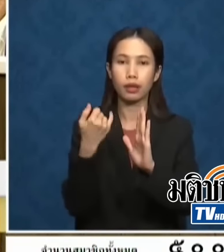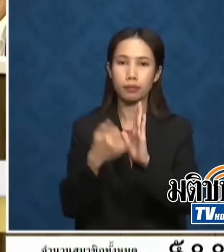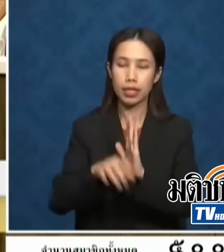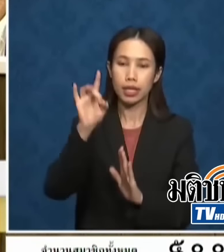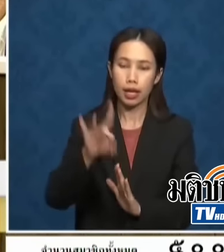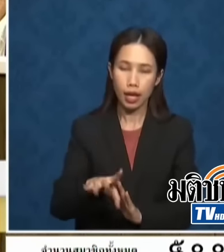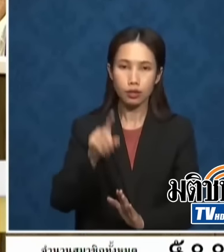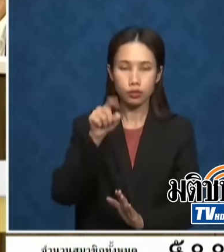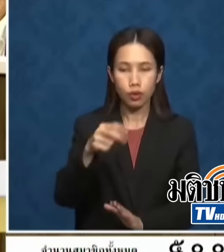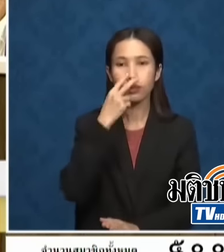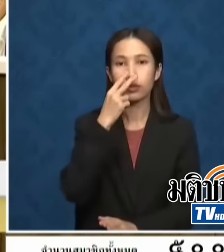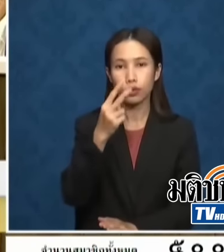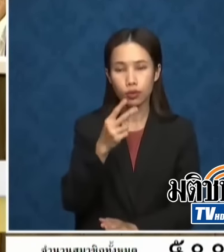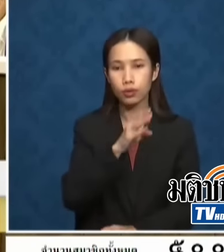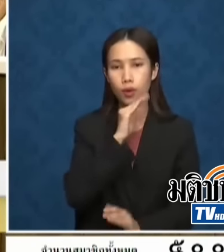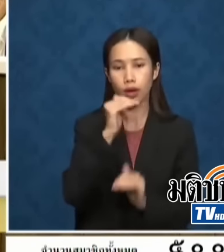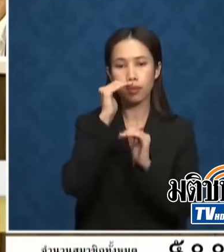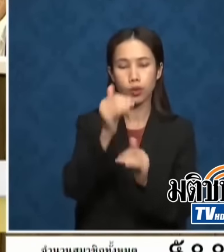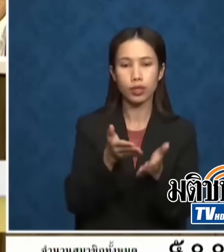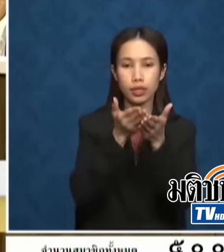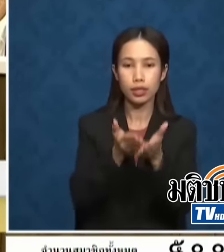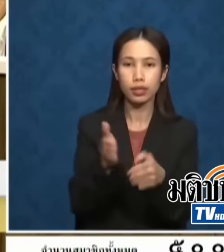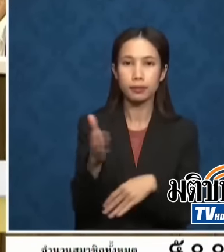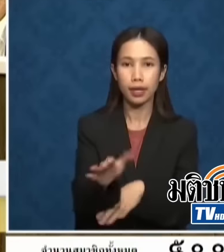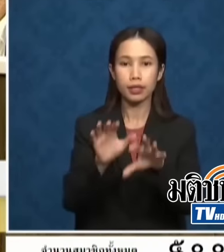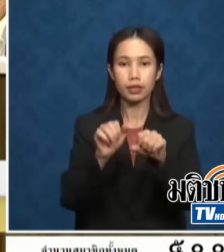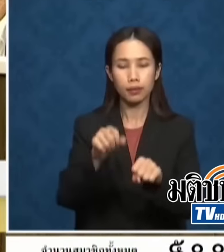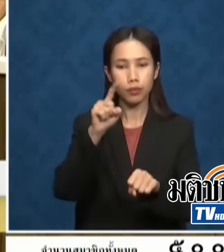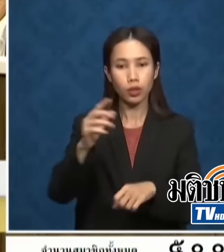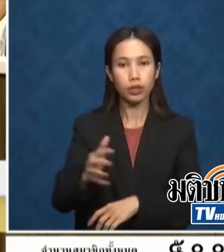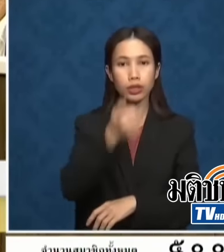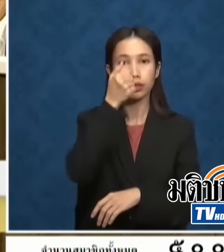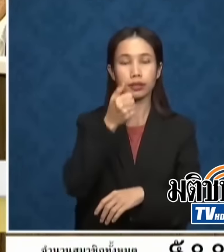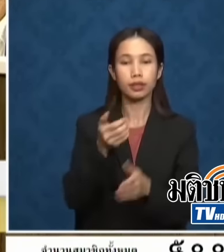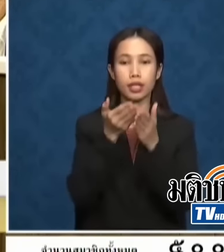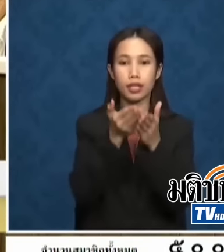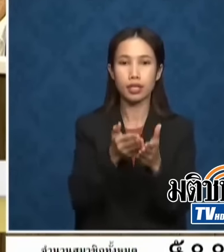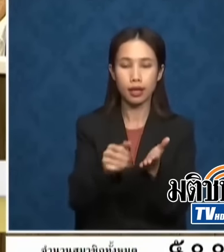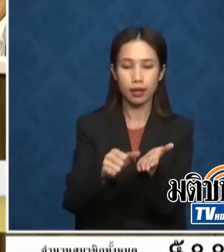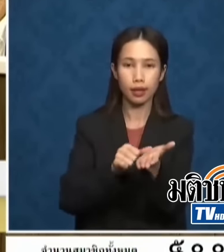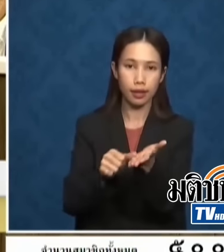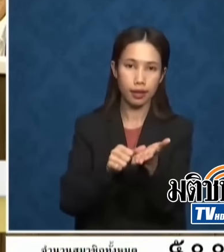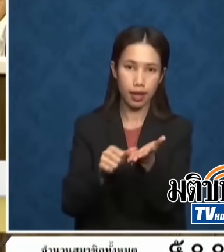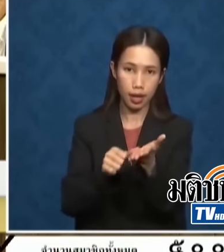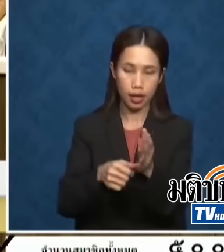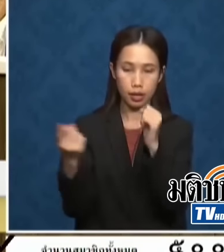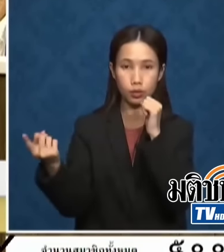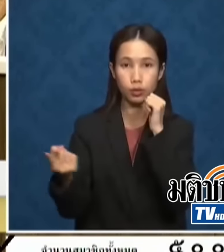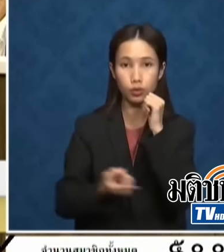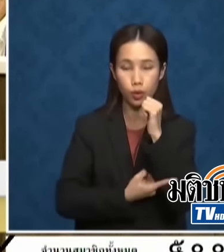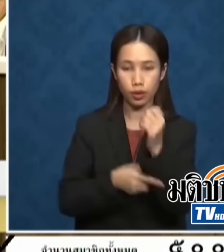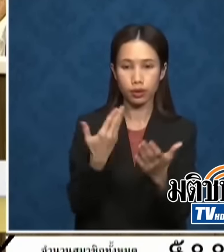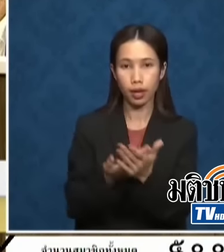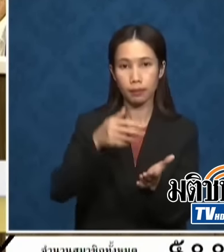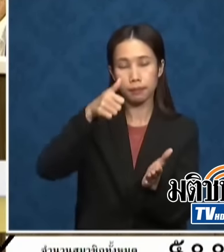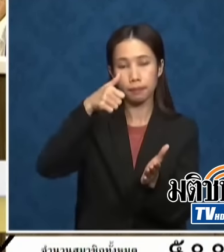งให้เหมาะสมโดยไม่กำหนดให้เรือประมงเป็นสิ่งที่ต้องถูกริบแก้ไขเพิ่มเติมบทกำหนดโทษปรับ